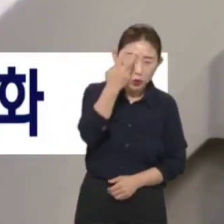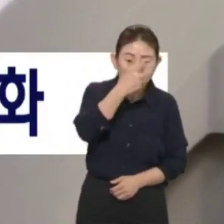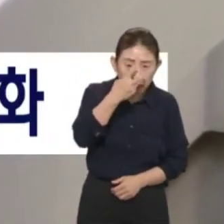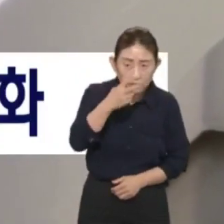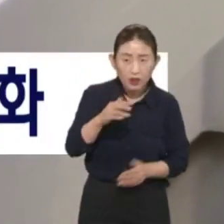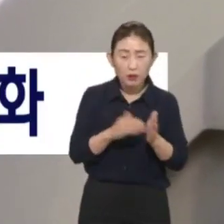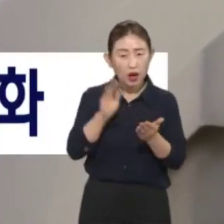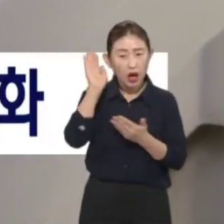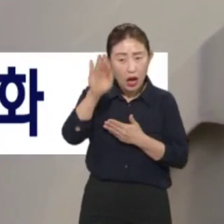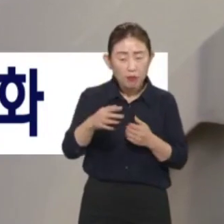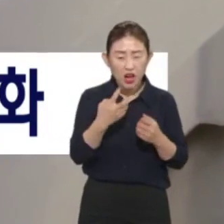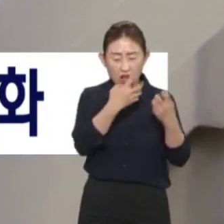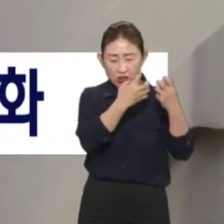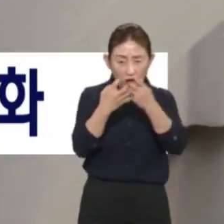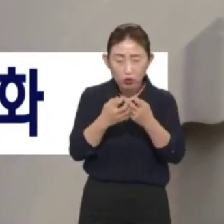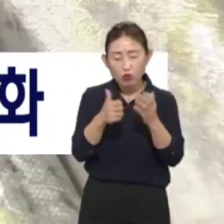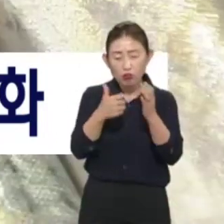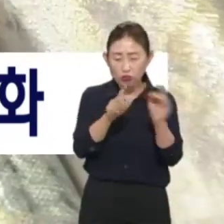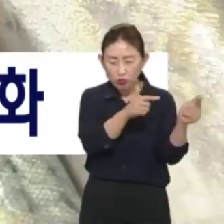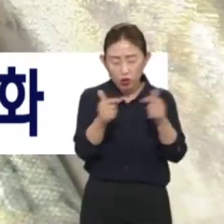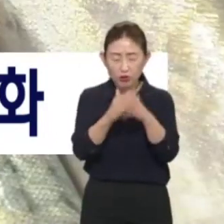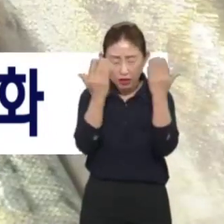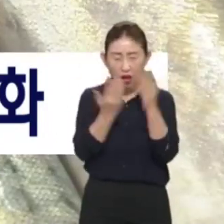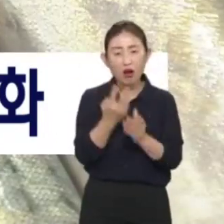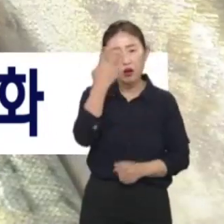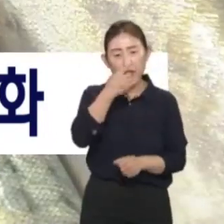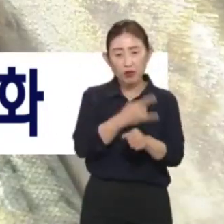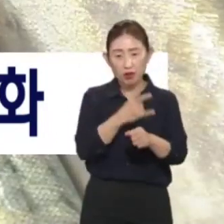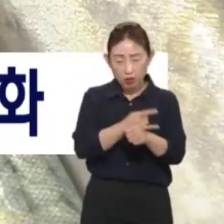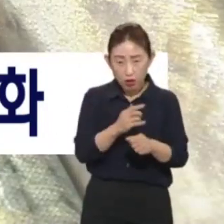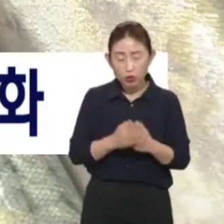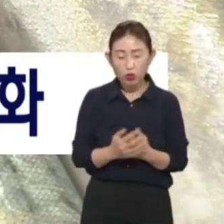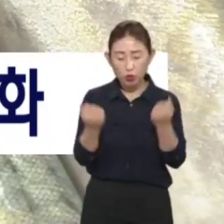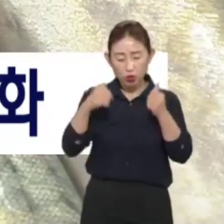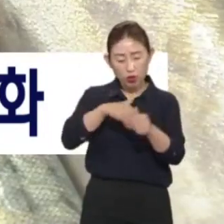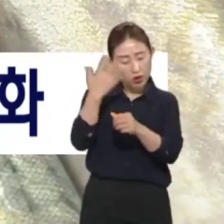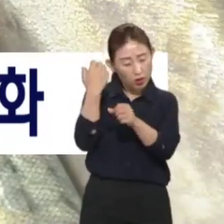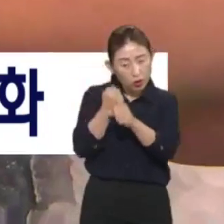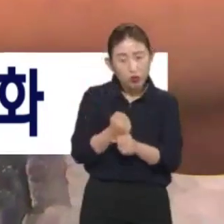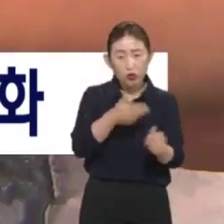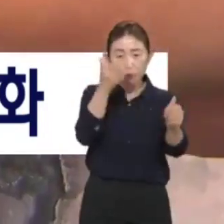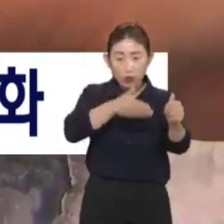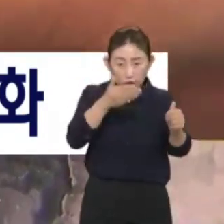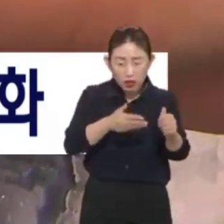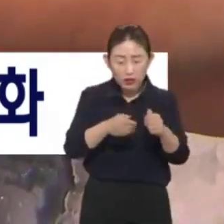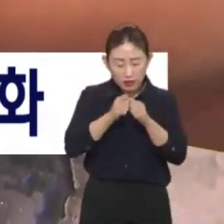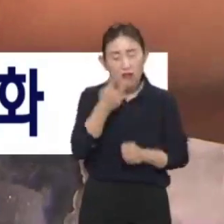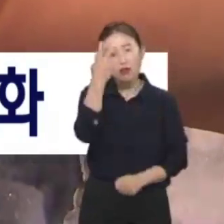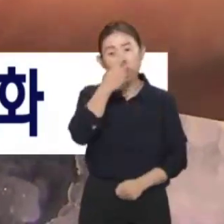것을 앞으로 냉동식품까지 확대하는 한편 충남 보건환경연구원에 의뢰하는 정밀